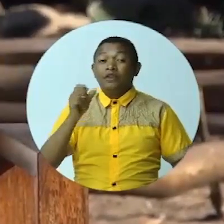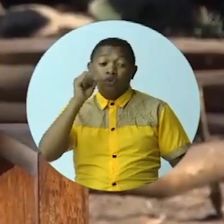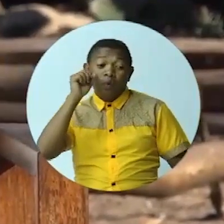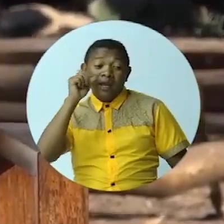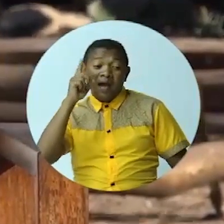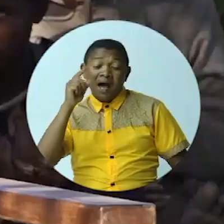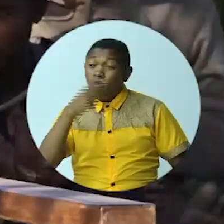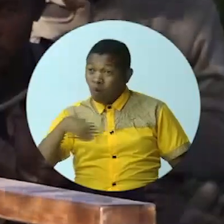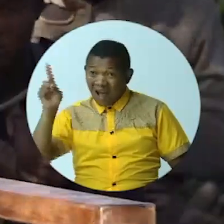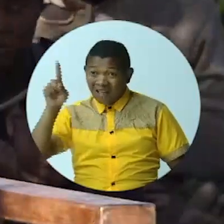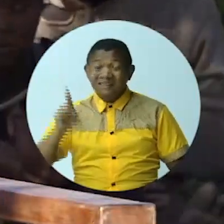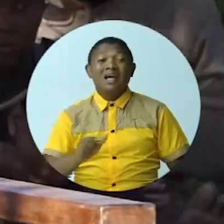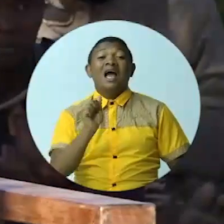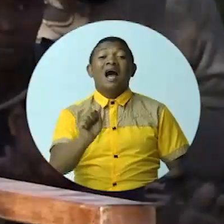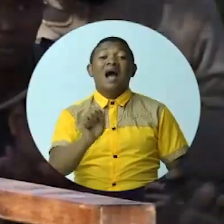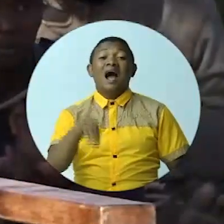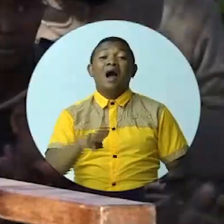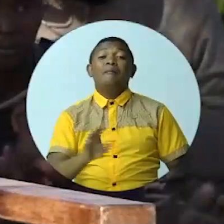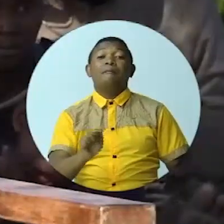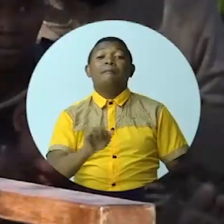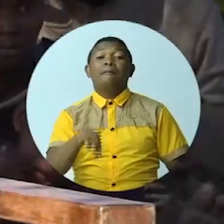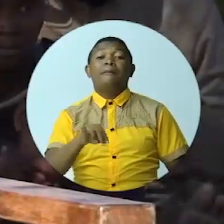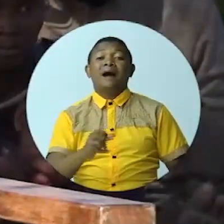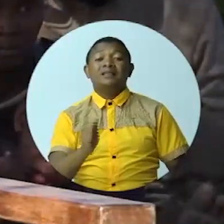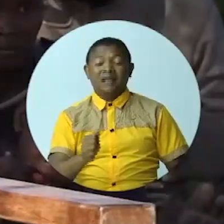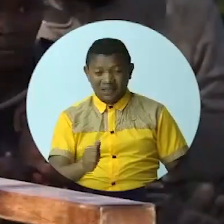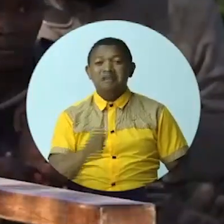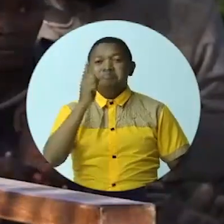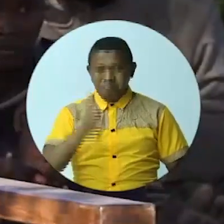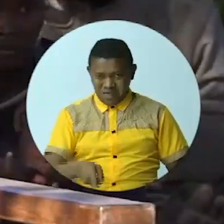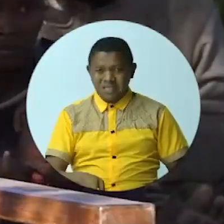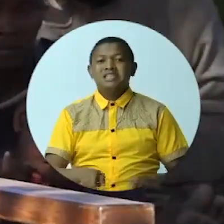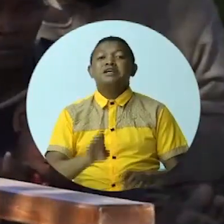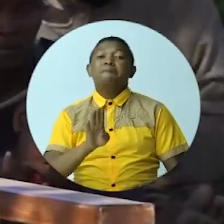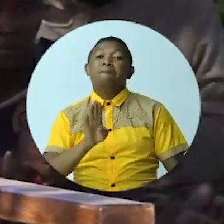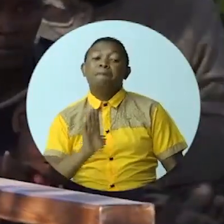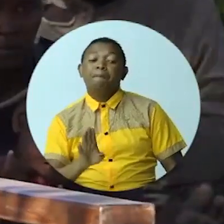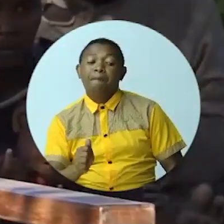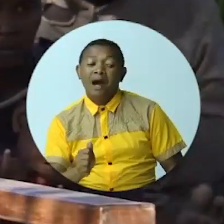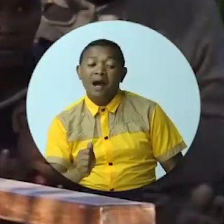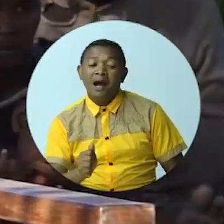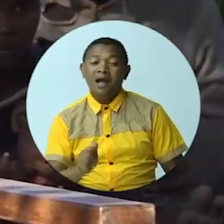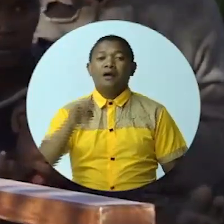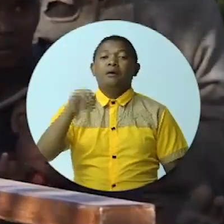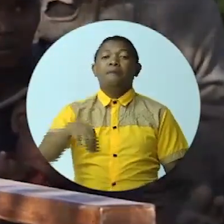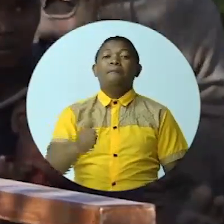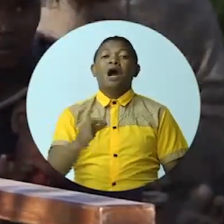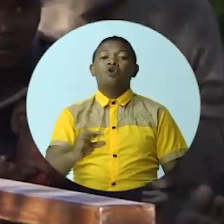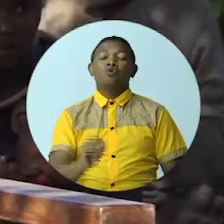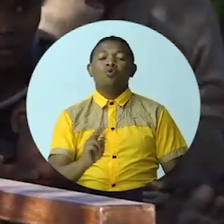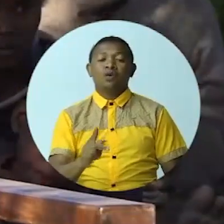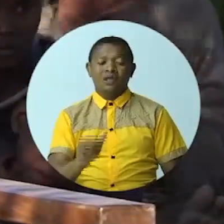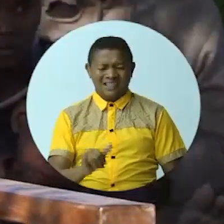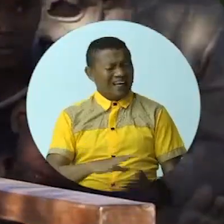mandra-patonga hatrany Amantsy sy misy an'ilay bamangoky zay ataontsika goavana be zany. Zay ny teneniko hoe